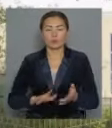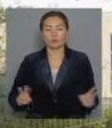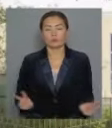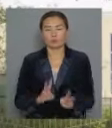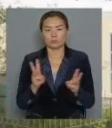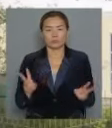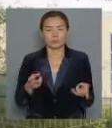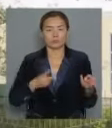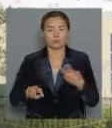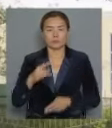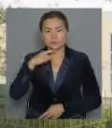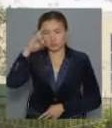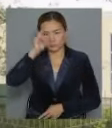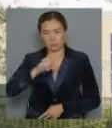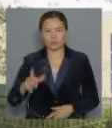тапқан